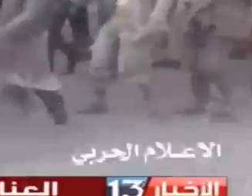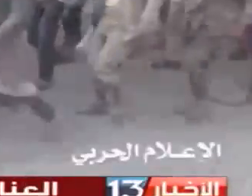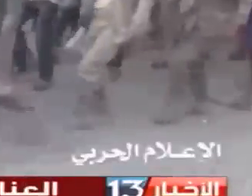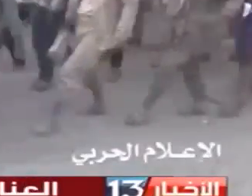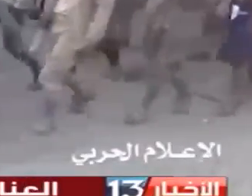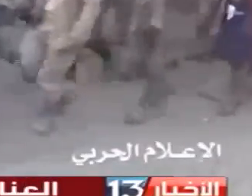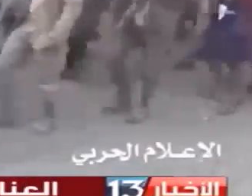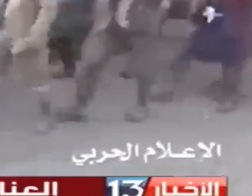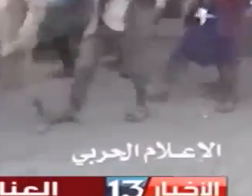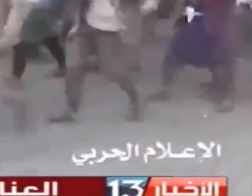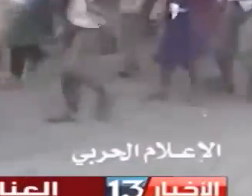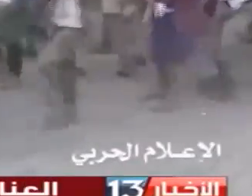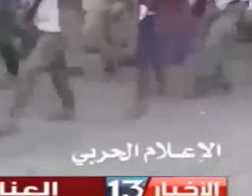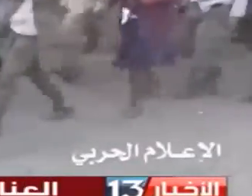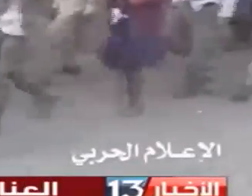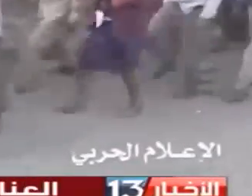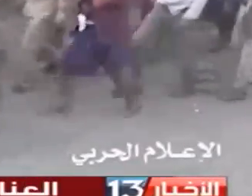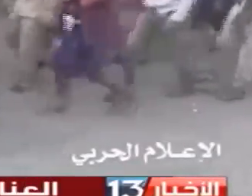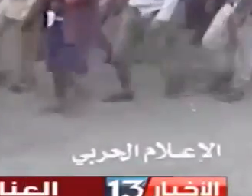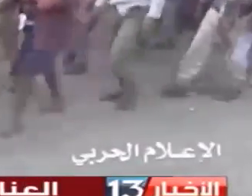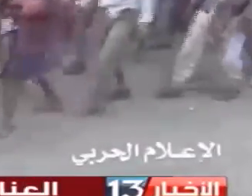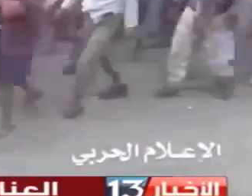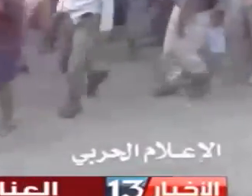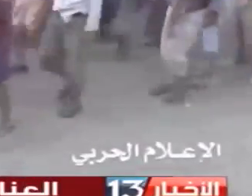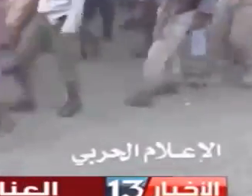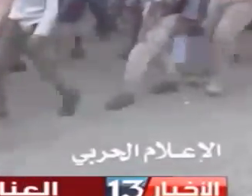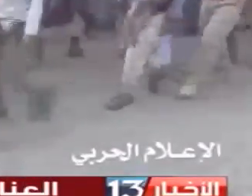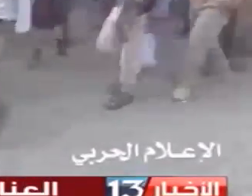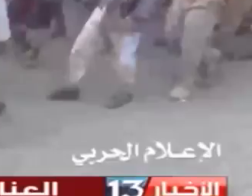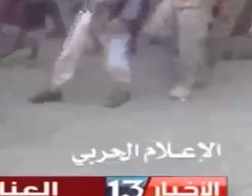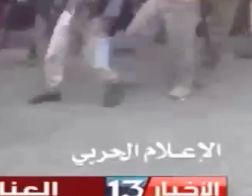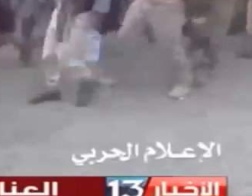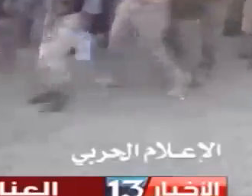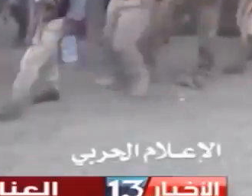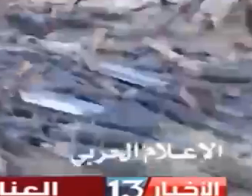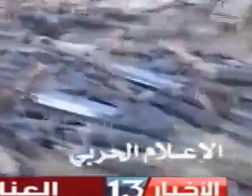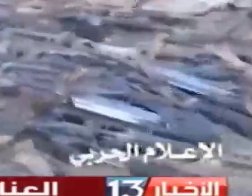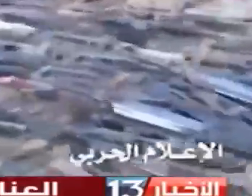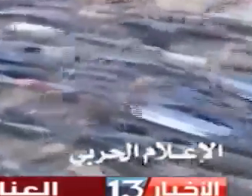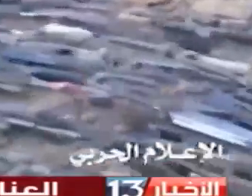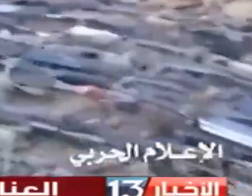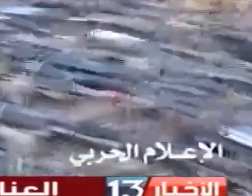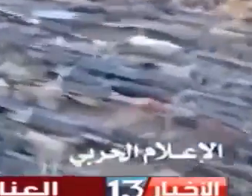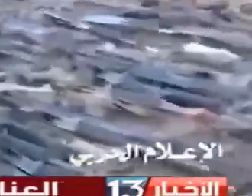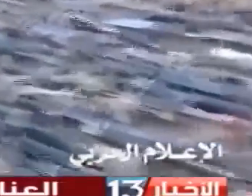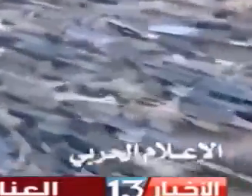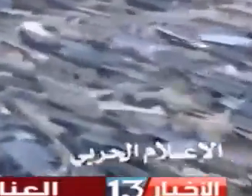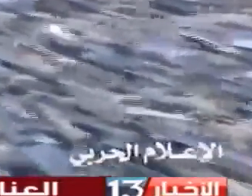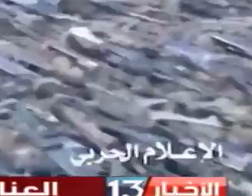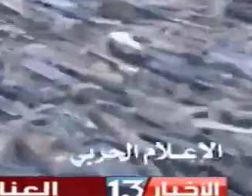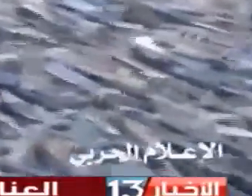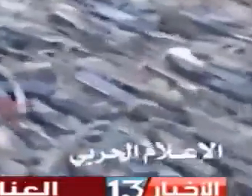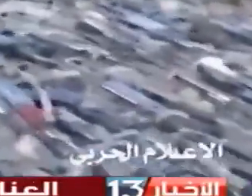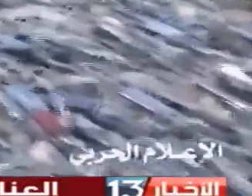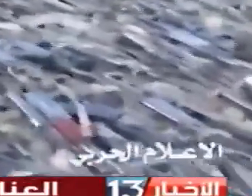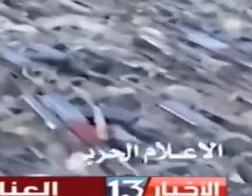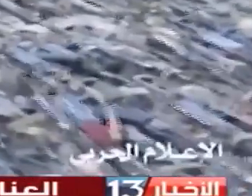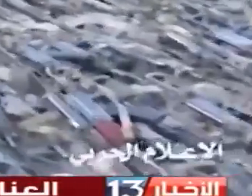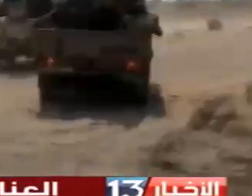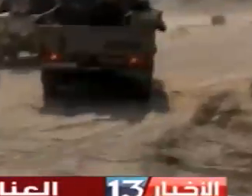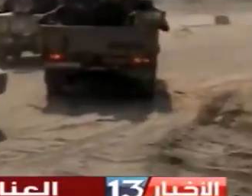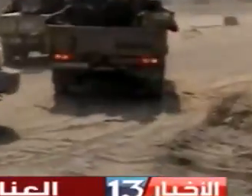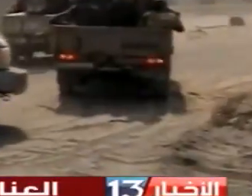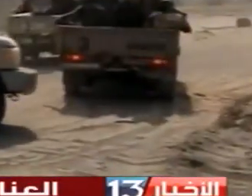الصليب الاحمر الدولي يعلن اطلاق الحوثيين صراح قرابه ثلاثمائه سجين والمبعوث رحب بالمبادره